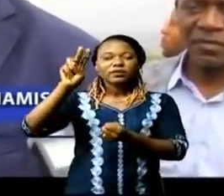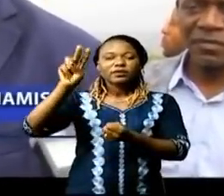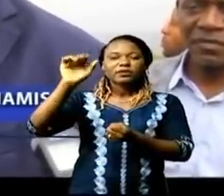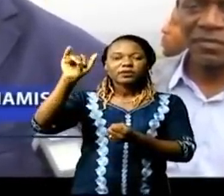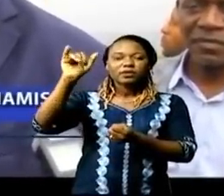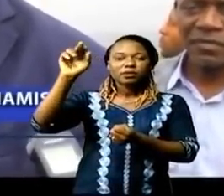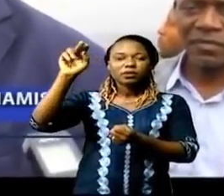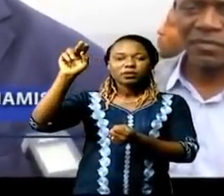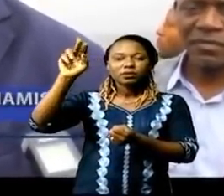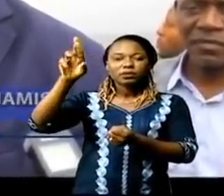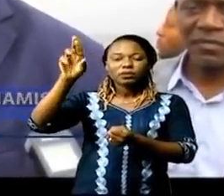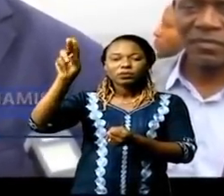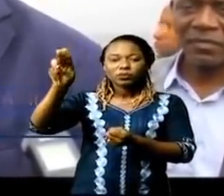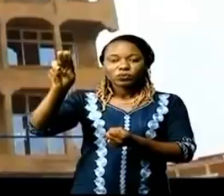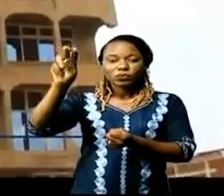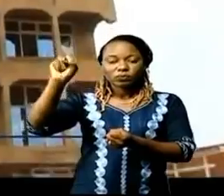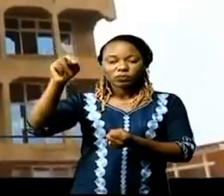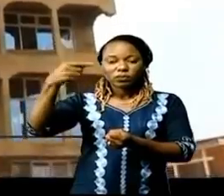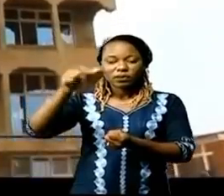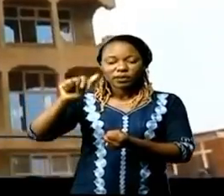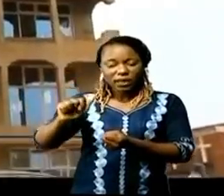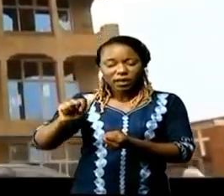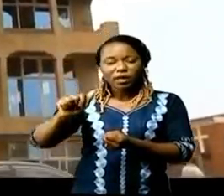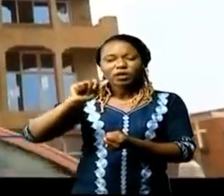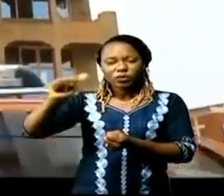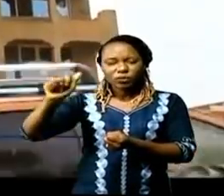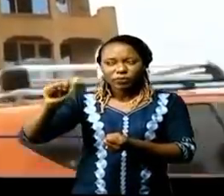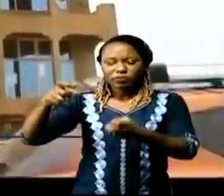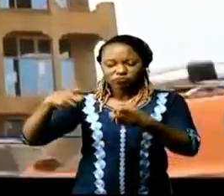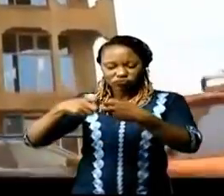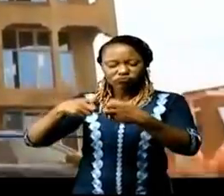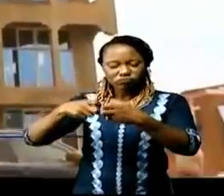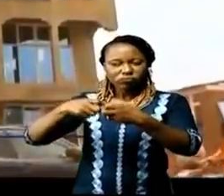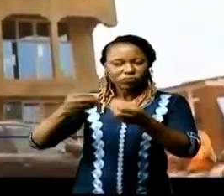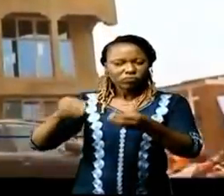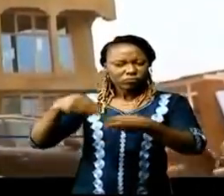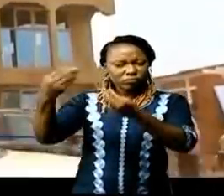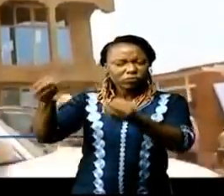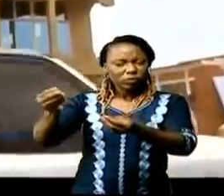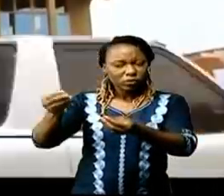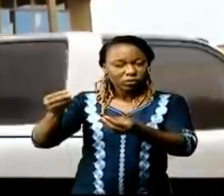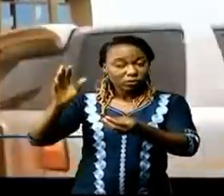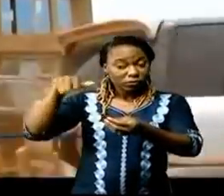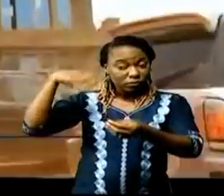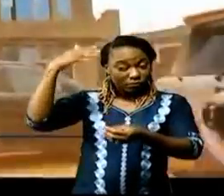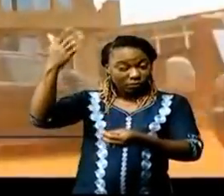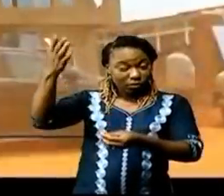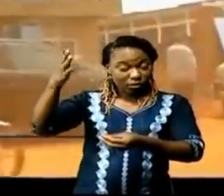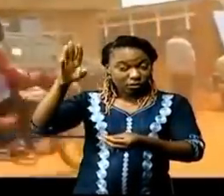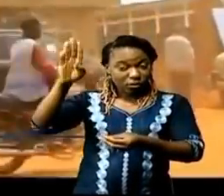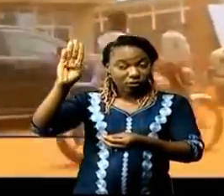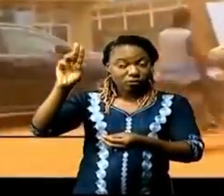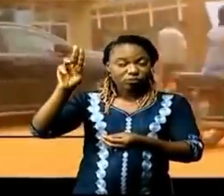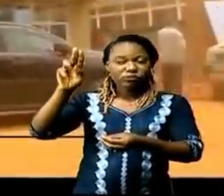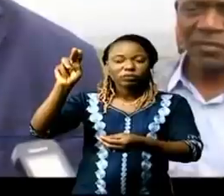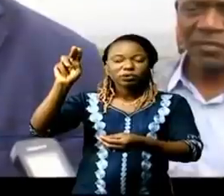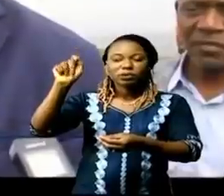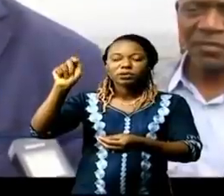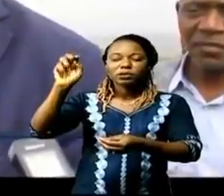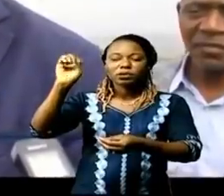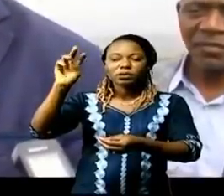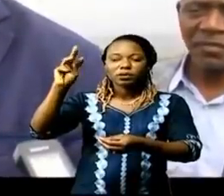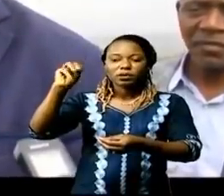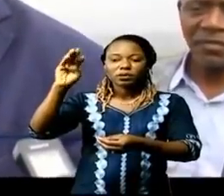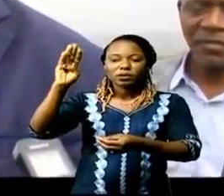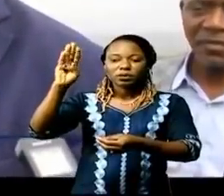Alors quand je survolais Butembo, je me suis dit dans une année ou deux, quand on reverra Butembo, on verra un Butembo électrifié. Alors tout ça, ce sont quand